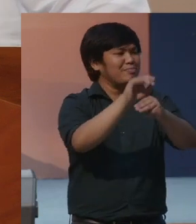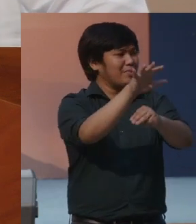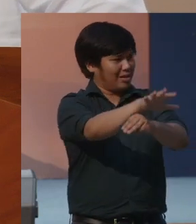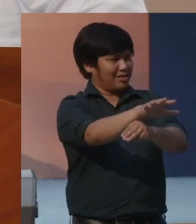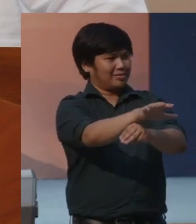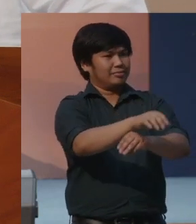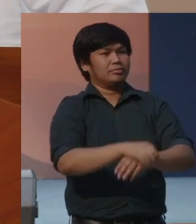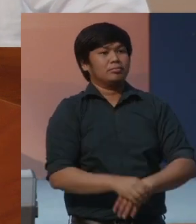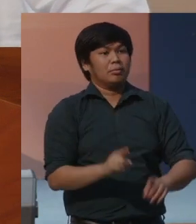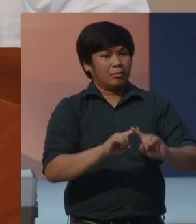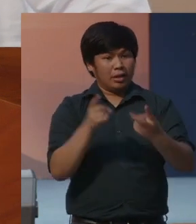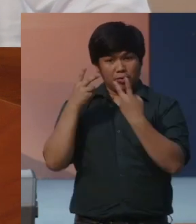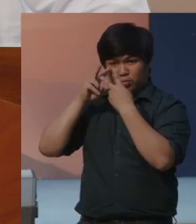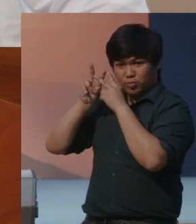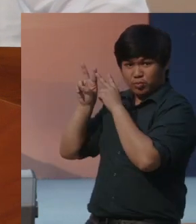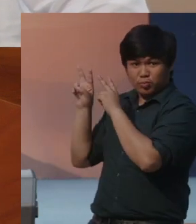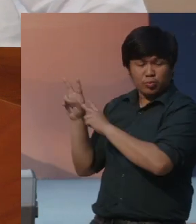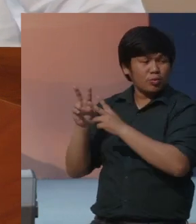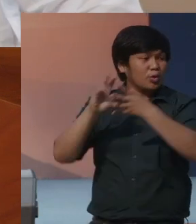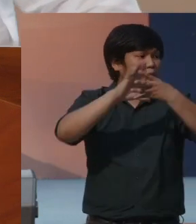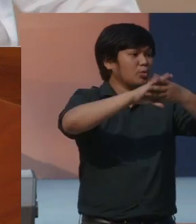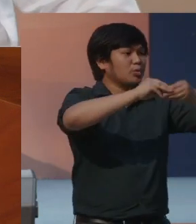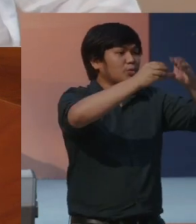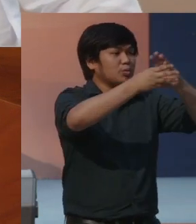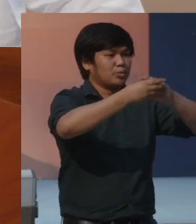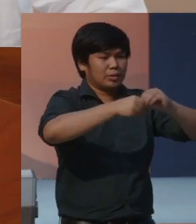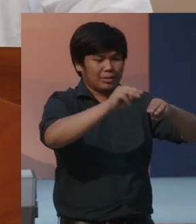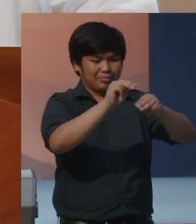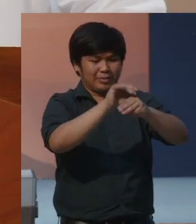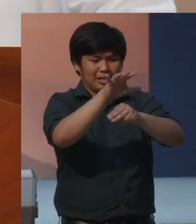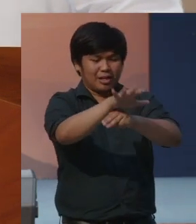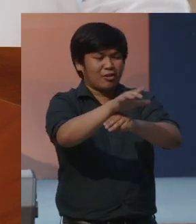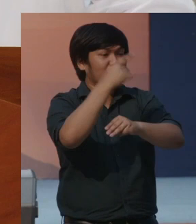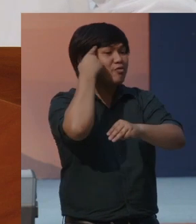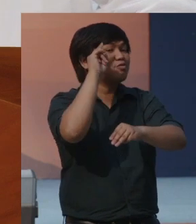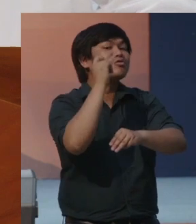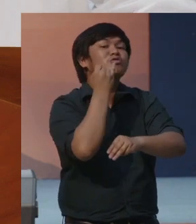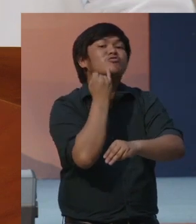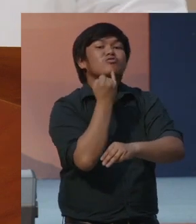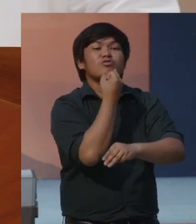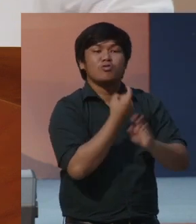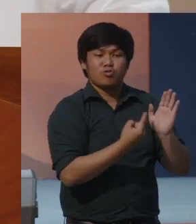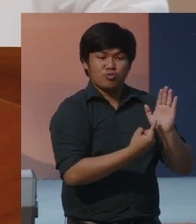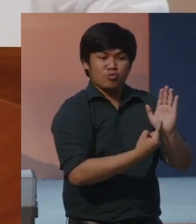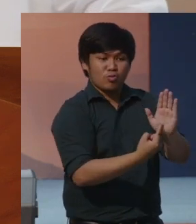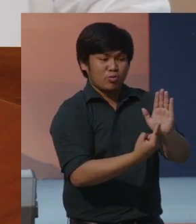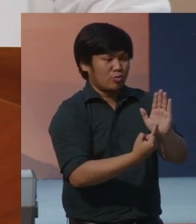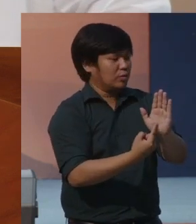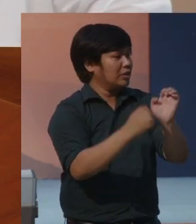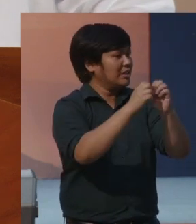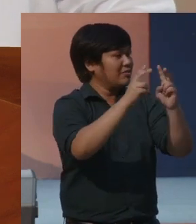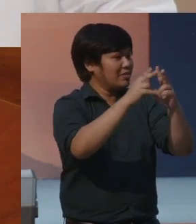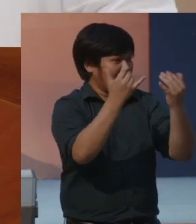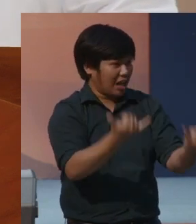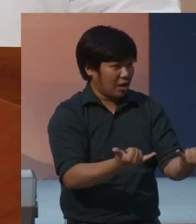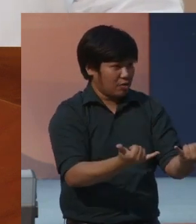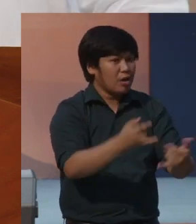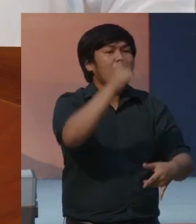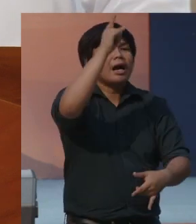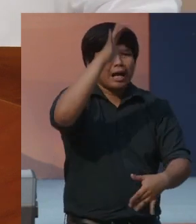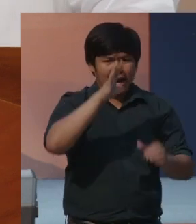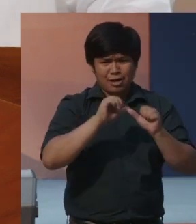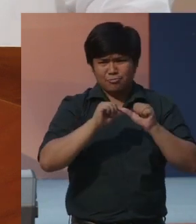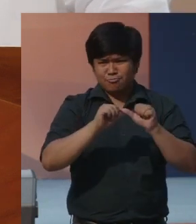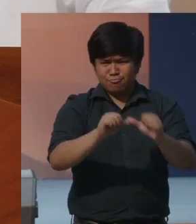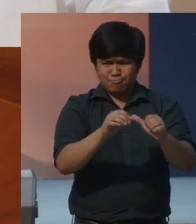napakalaking mirakulo ng Diyos para sa bayang Israel. Isa itong paalala na kahit ngayon, ang Diyos ay gumagawa pa rin